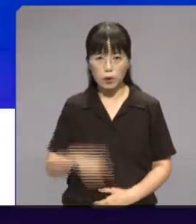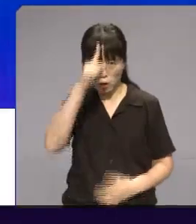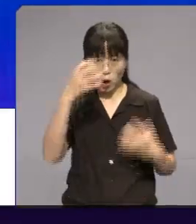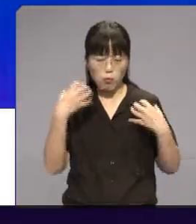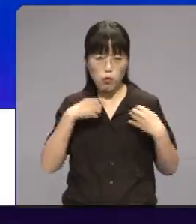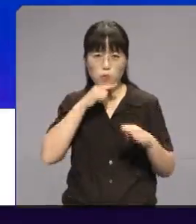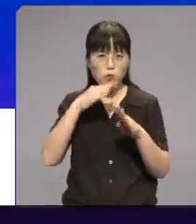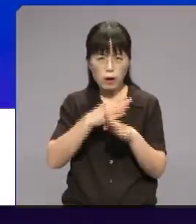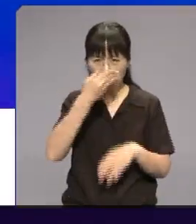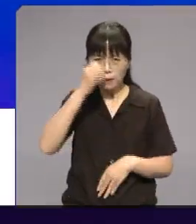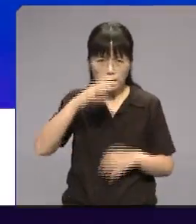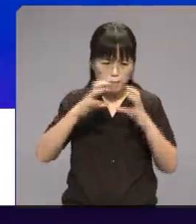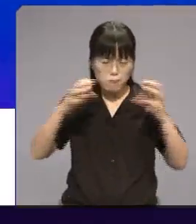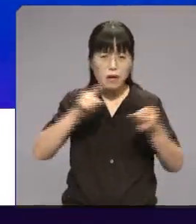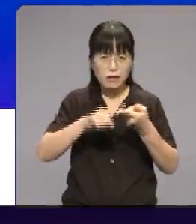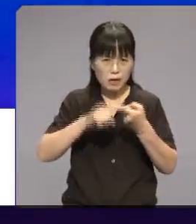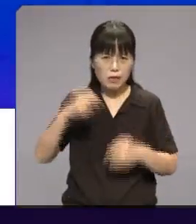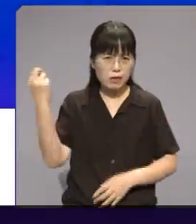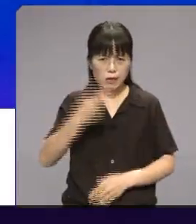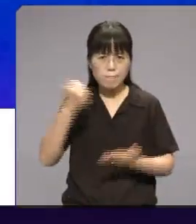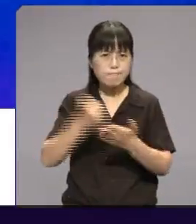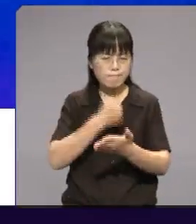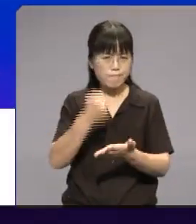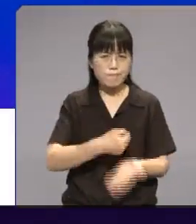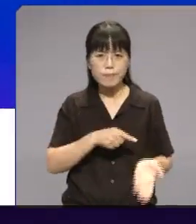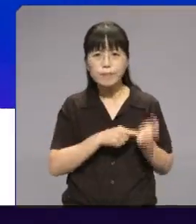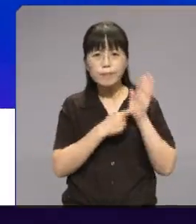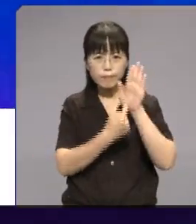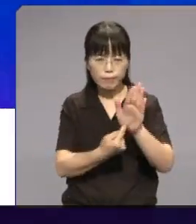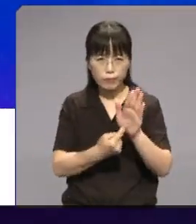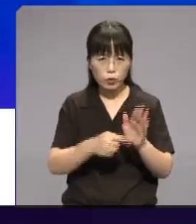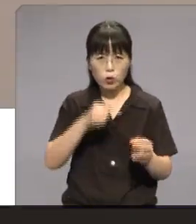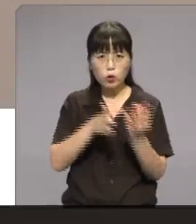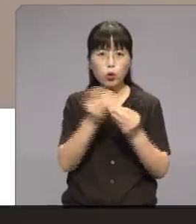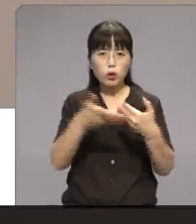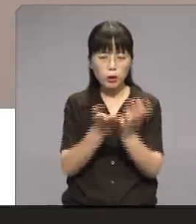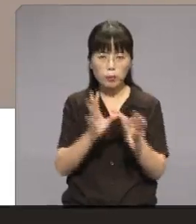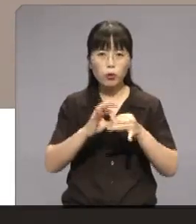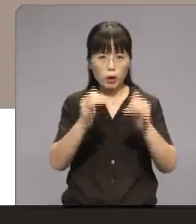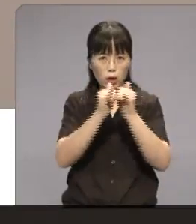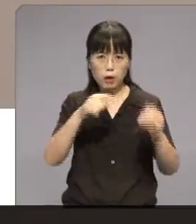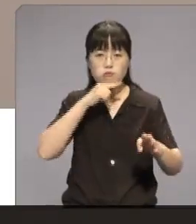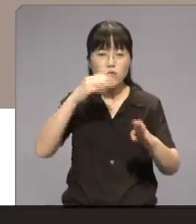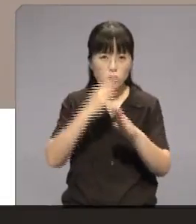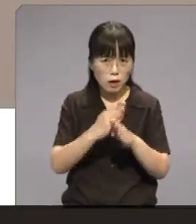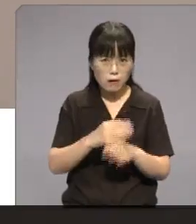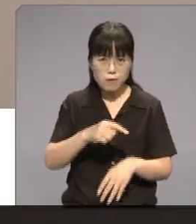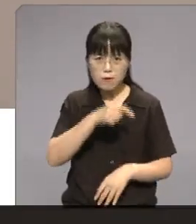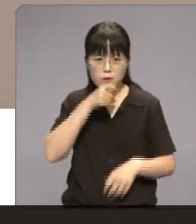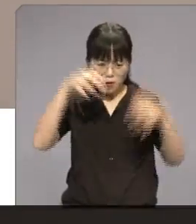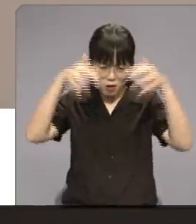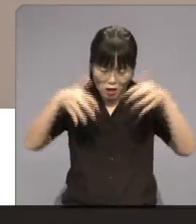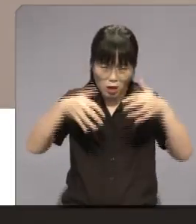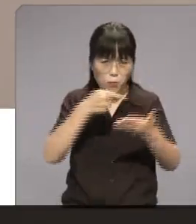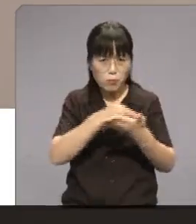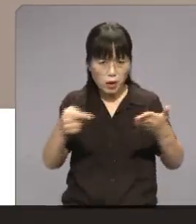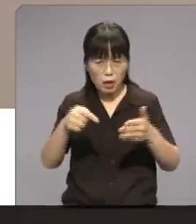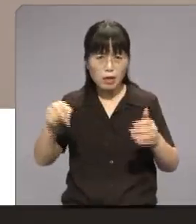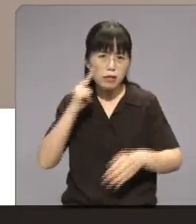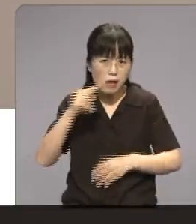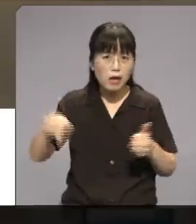정부가 북한 쓰레기 풍선에 대해 다시 한번 유감이라고 밝혔습니다. 통일부 당국자는 북한이 수해로 피해가 심각한